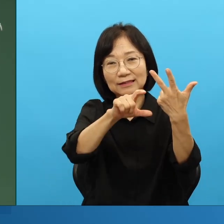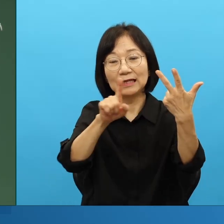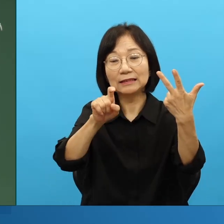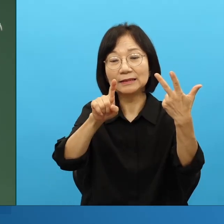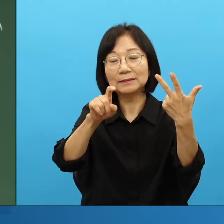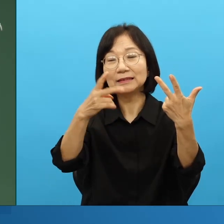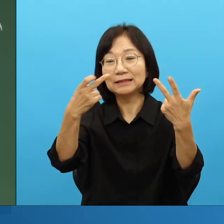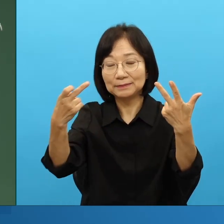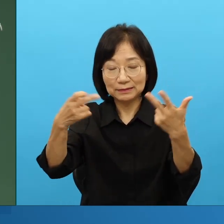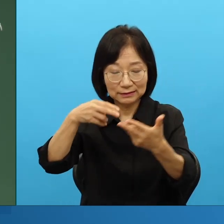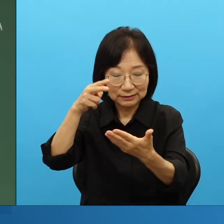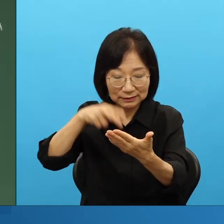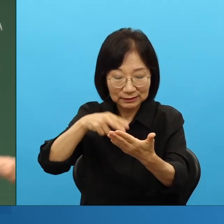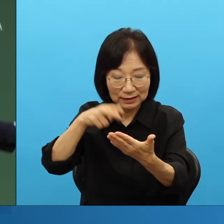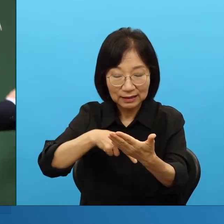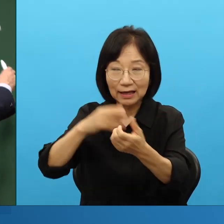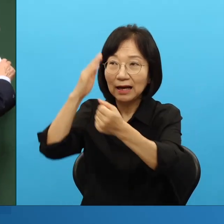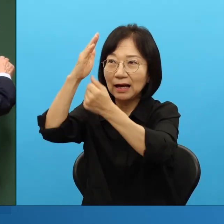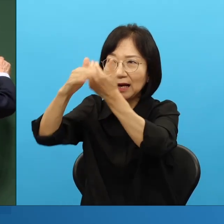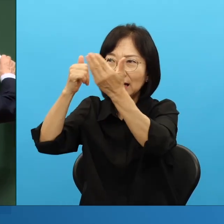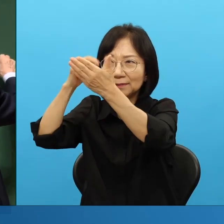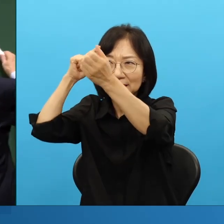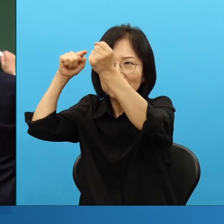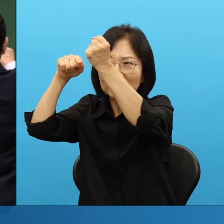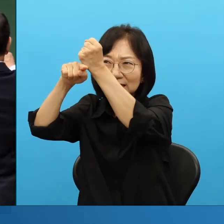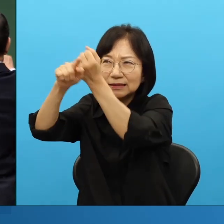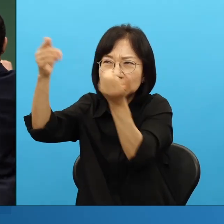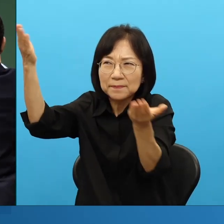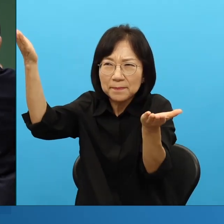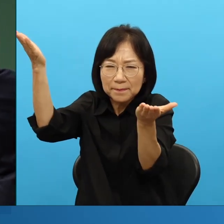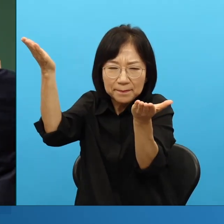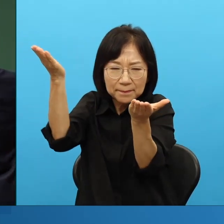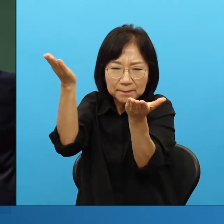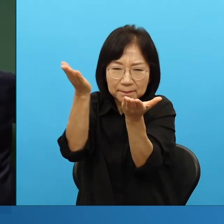속에는 반드시 뭐가 나왔죠?